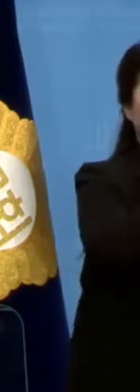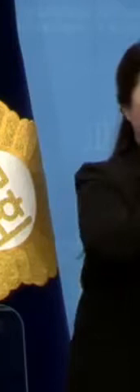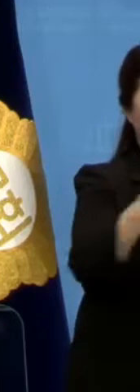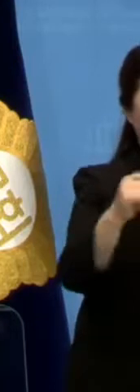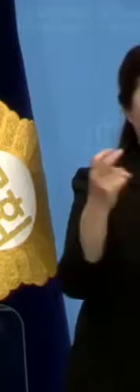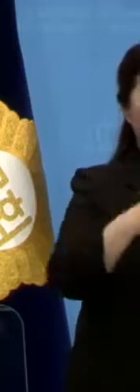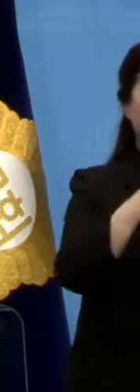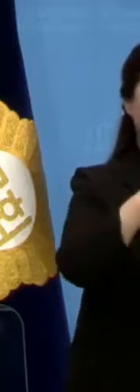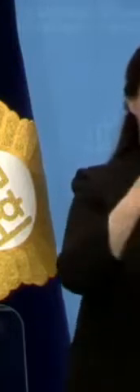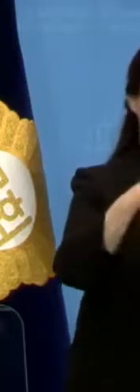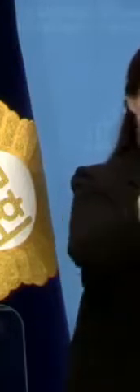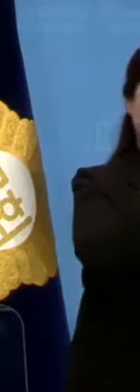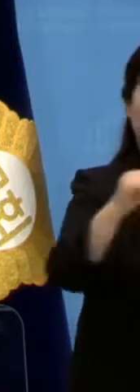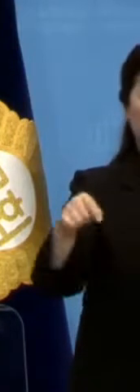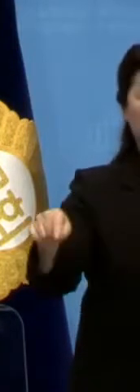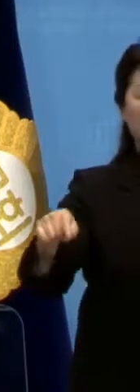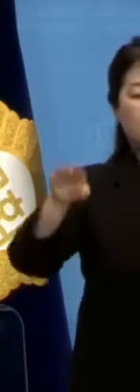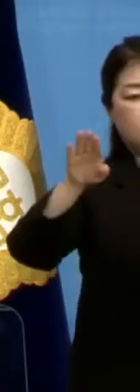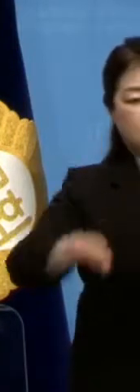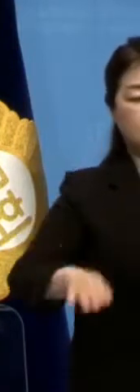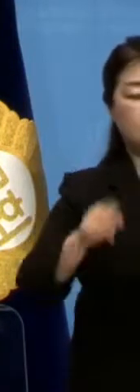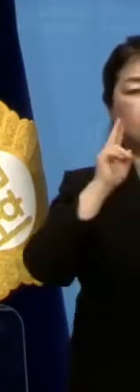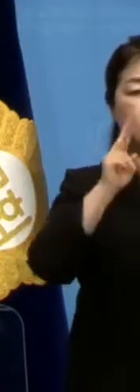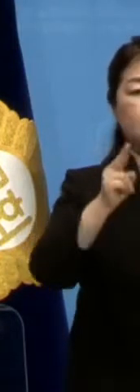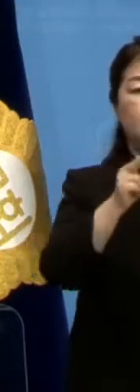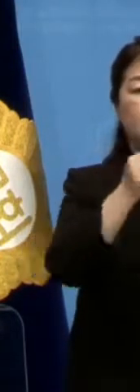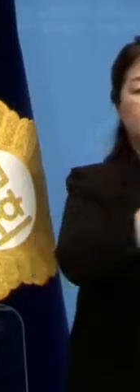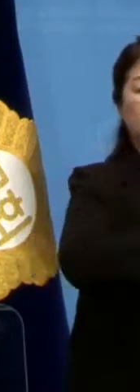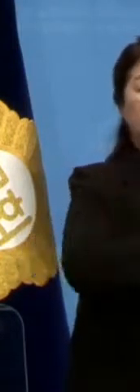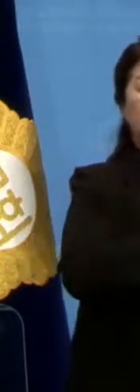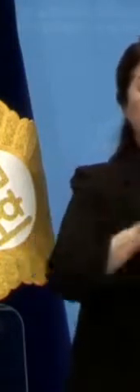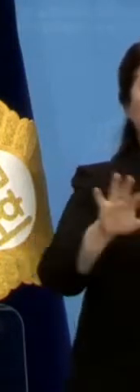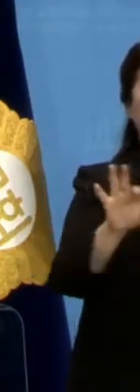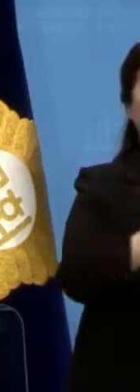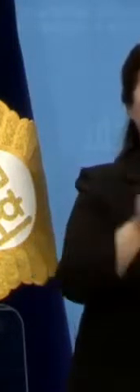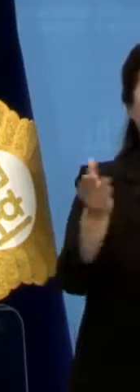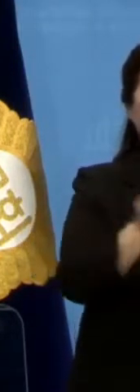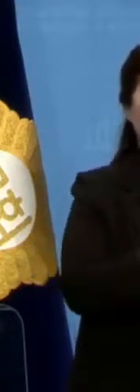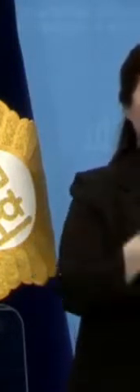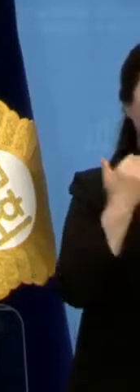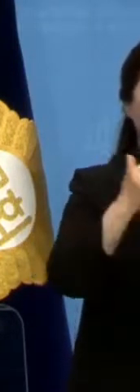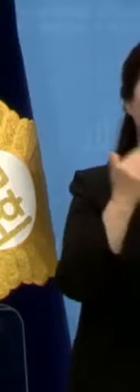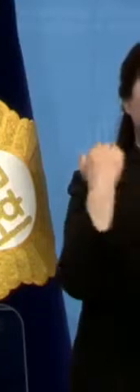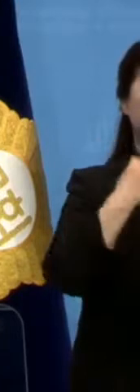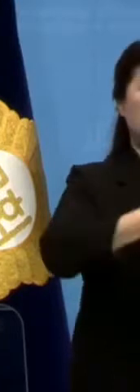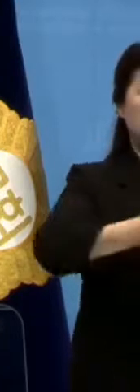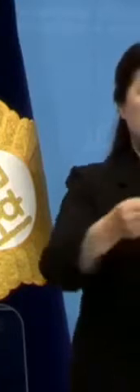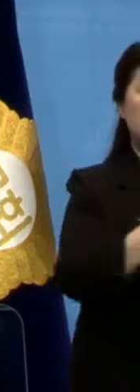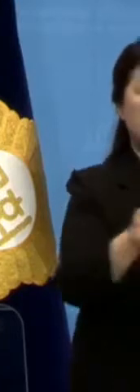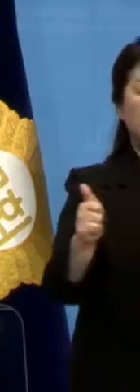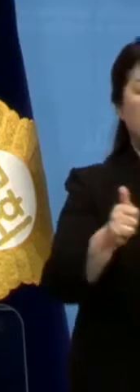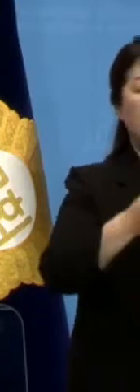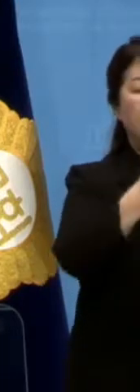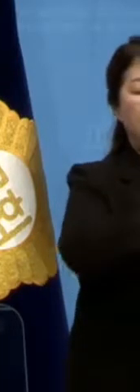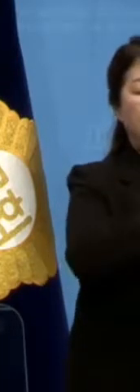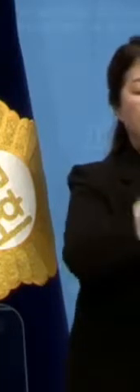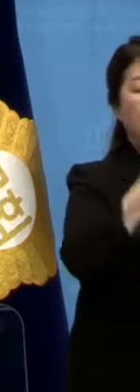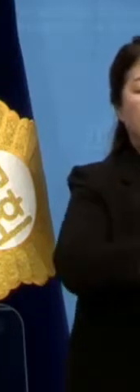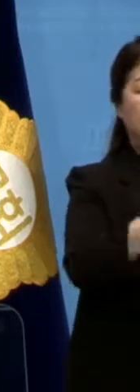심화시켰고 임대차 3법 졸속 입법으로 임대인과 임차인의 갈등은 날로 심화되고 있습니다.